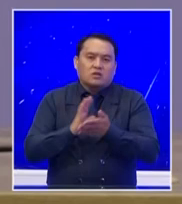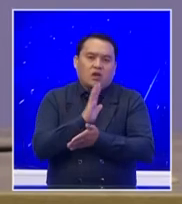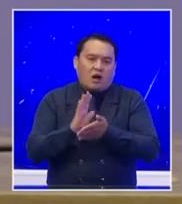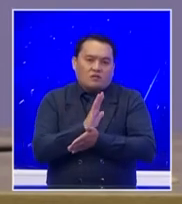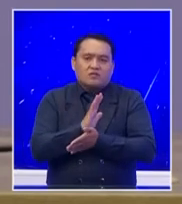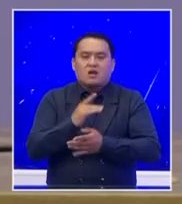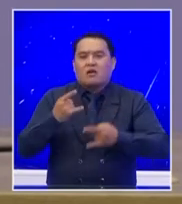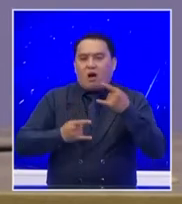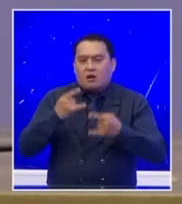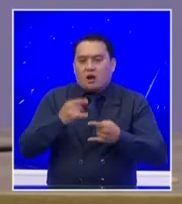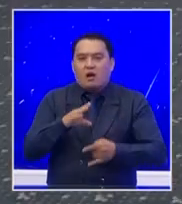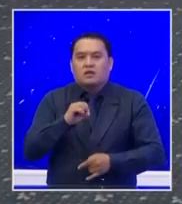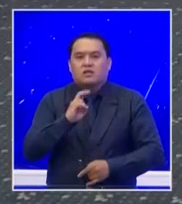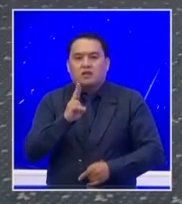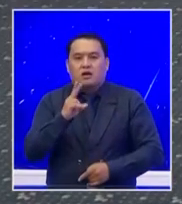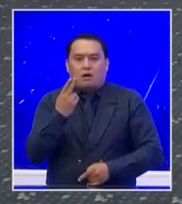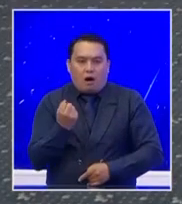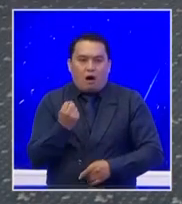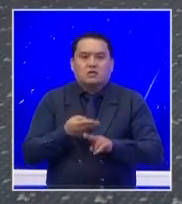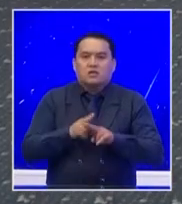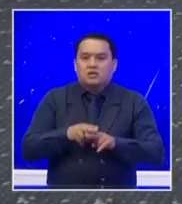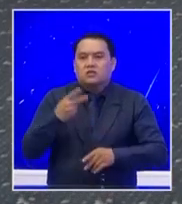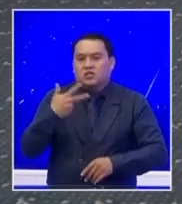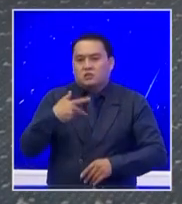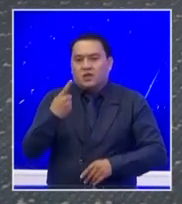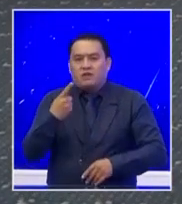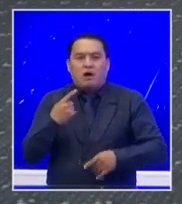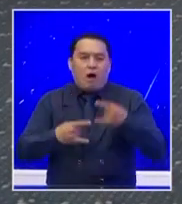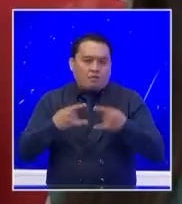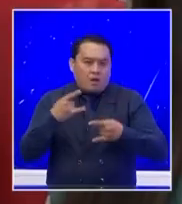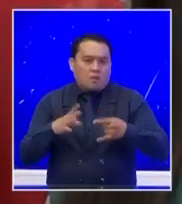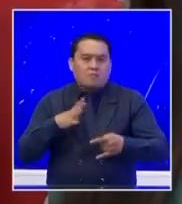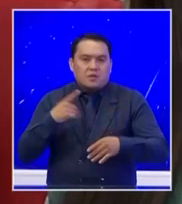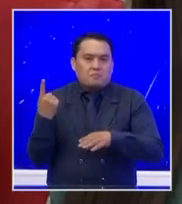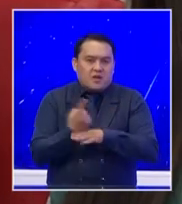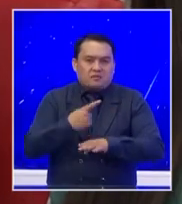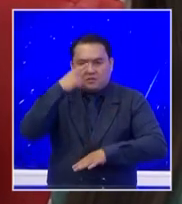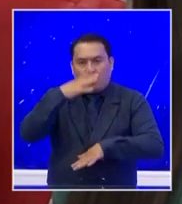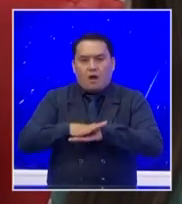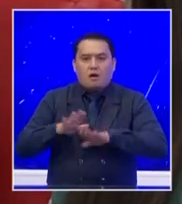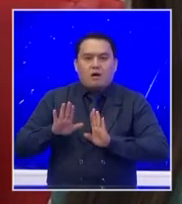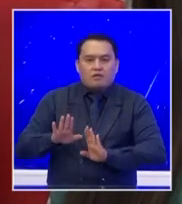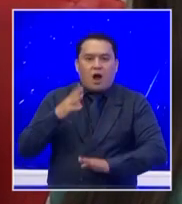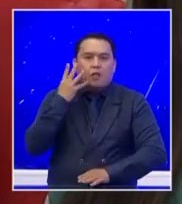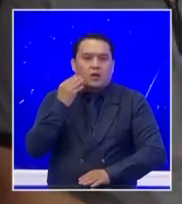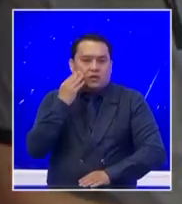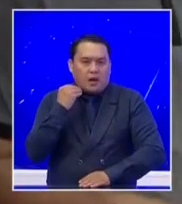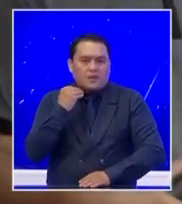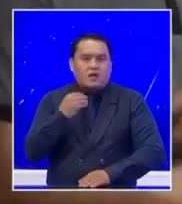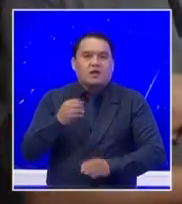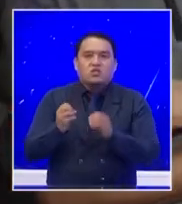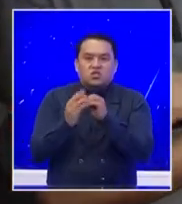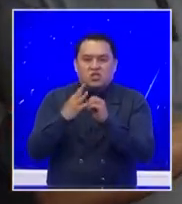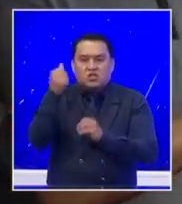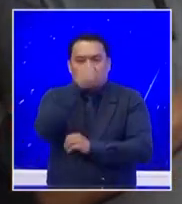в телефабрике, на телеканалах НТК, Южная столица, 31 канал. Был первым заместителем директора Алматы ТВ. С ноября